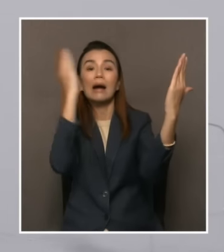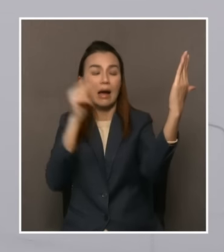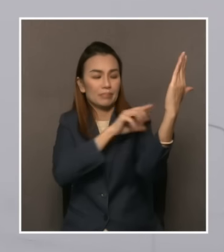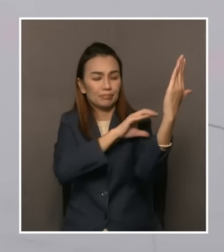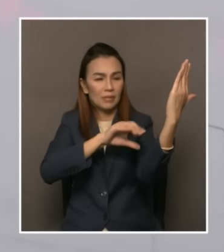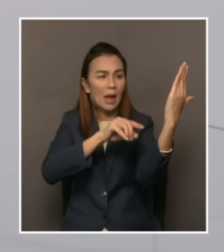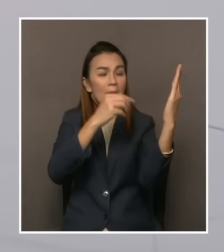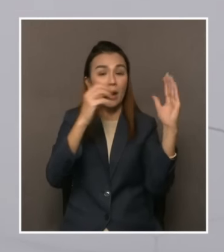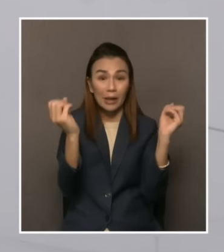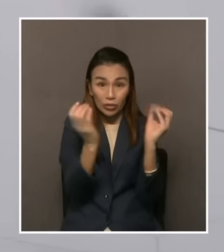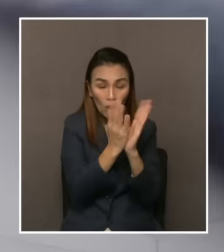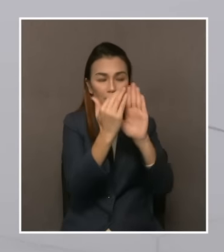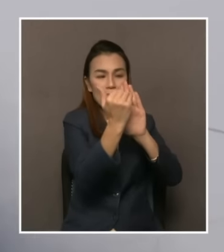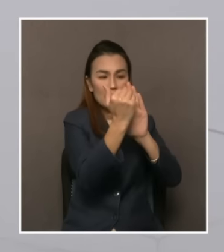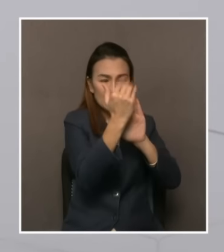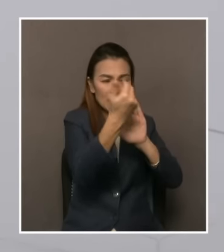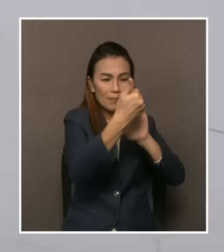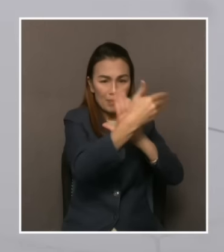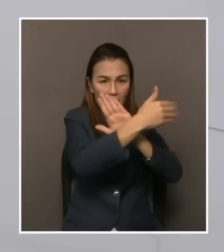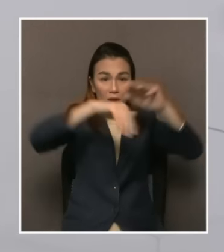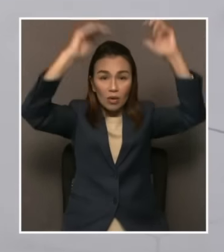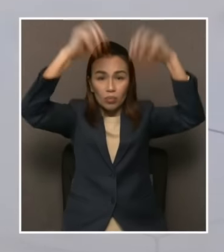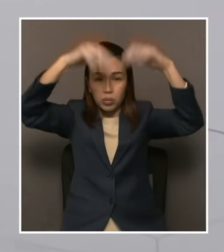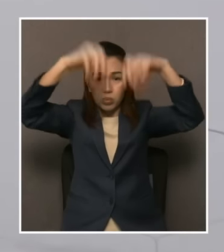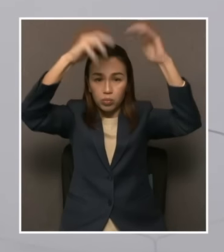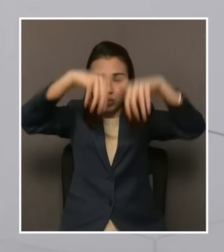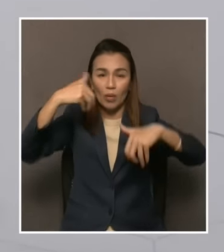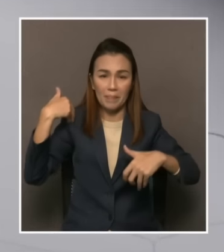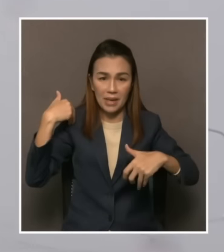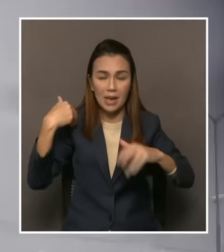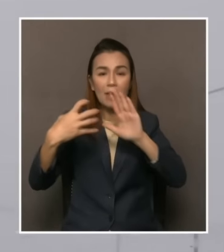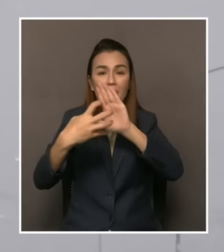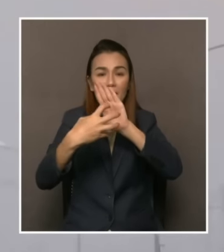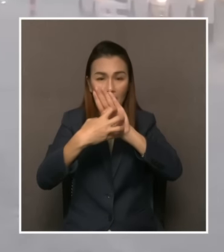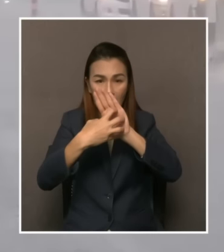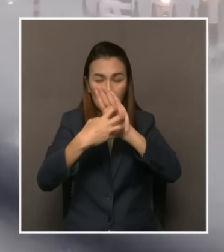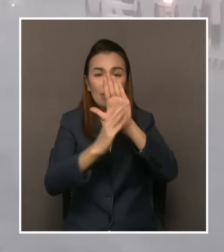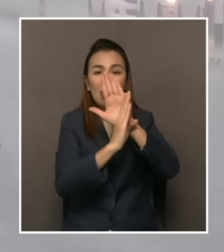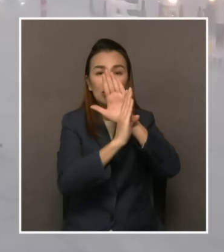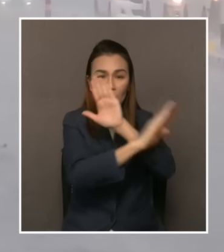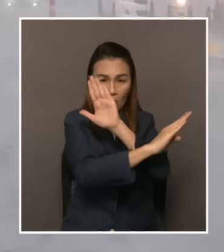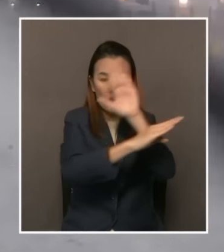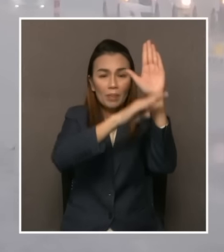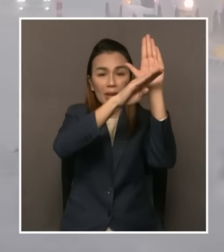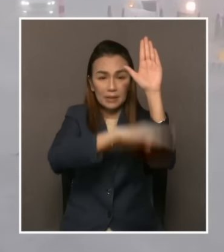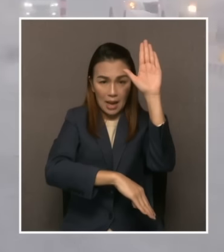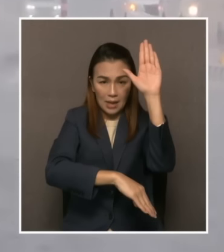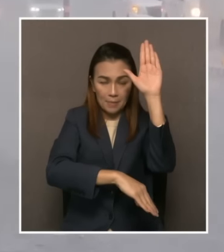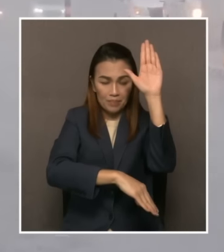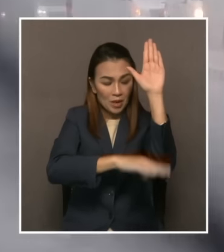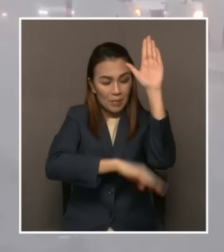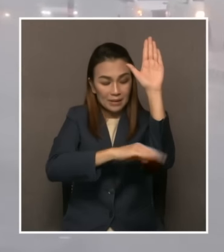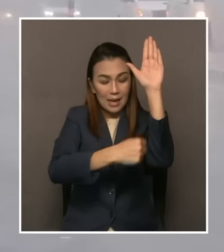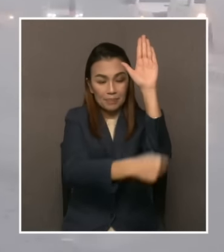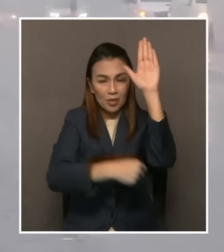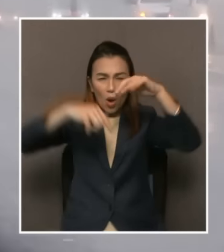ตัเอกเช็เนือของไทยยัคงมีฝนตกหนักมากบางพื้นที่สนพากลาง พระตวนออกแล้าก dense borderมีฝนตกหนกบ